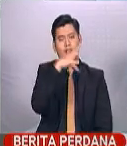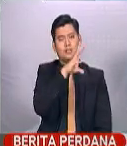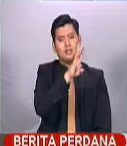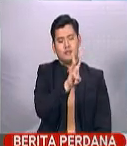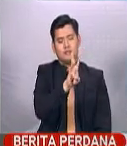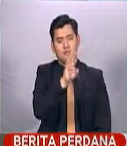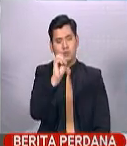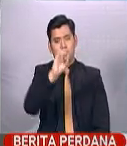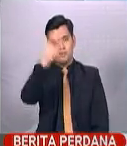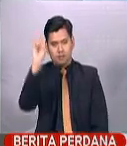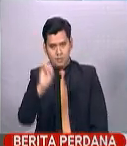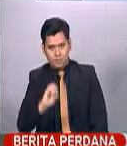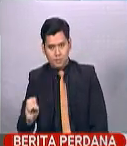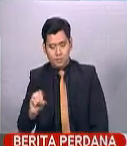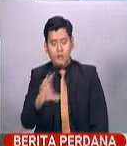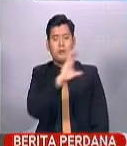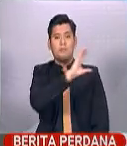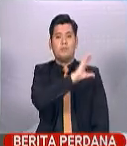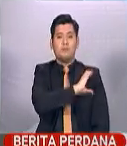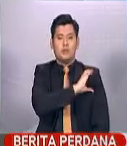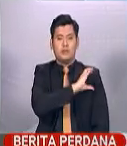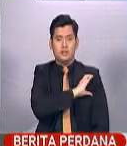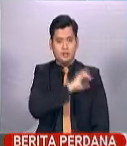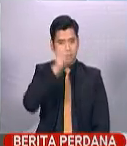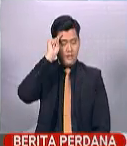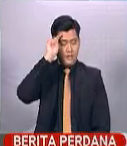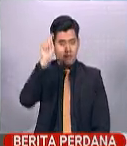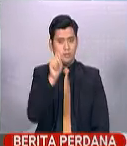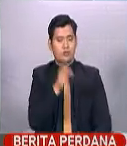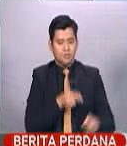katanya akan terus berusaha memastikan penduduk